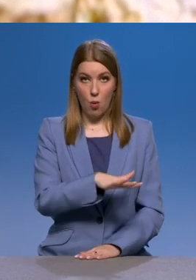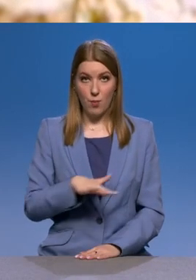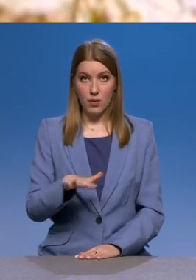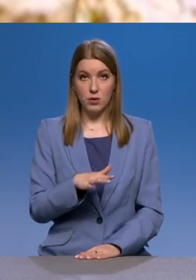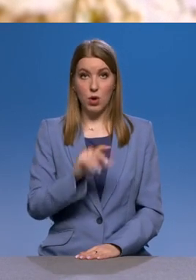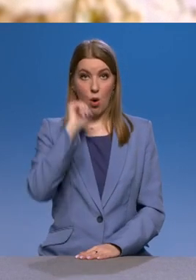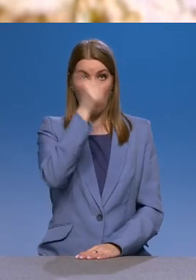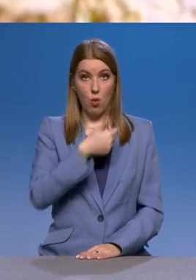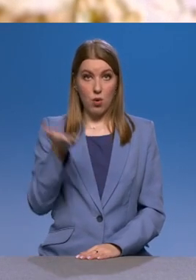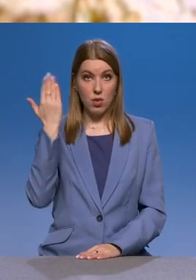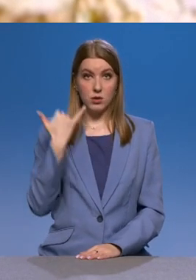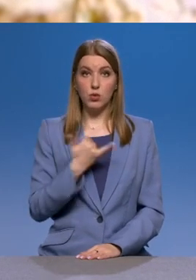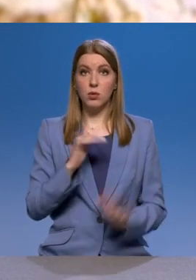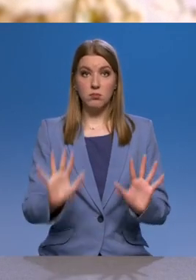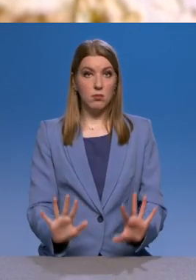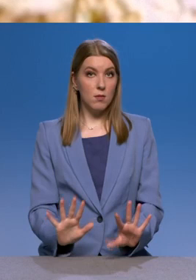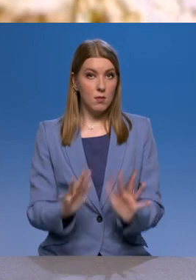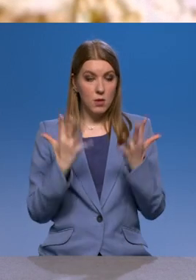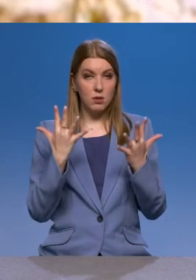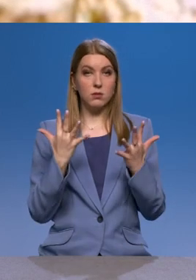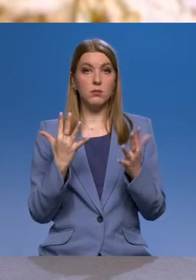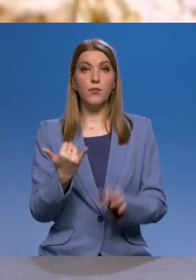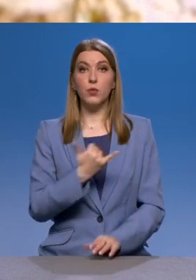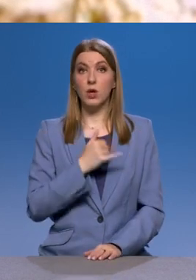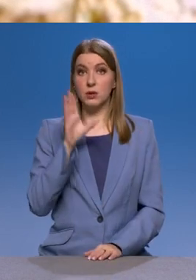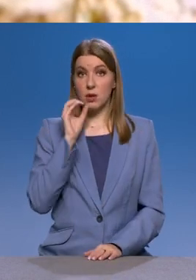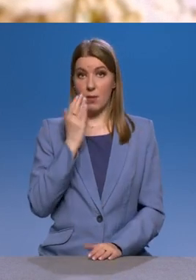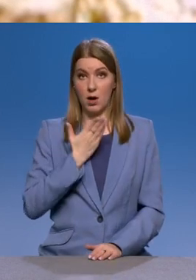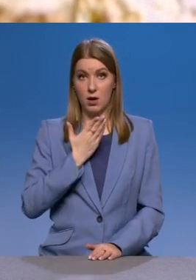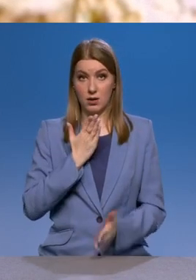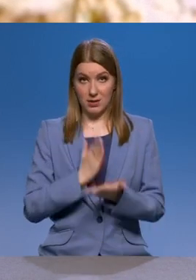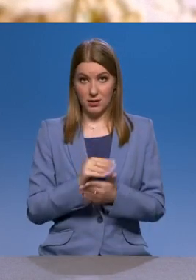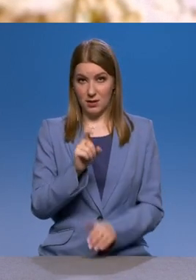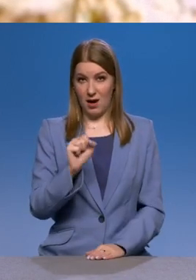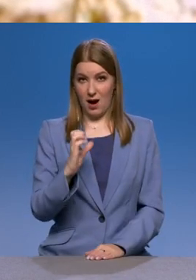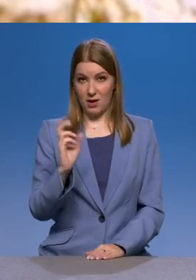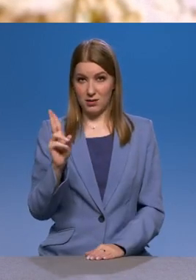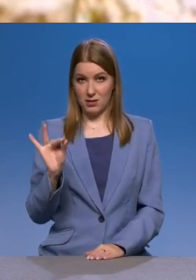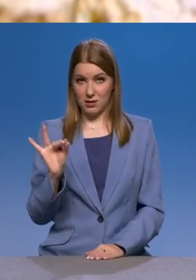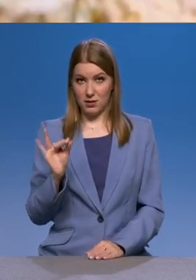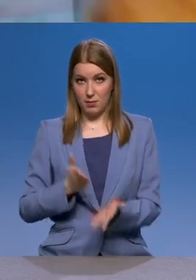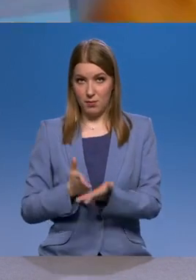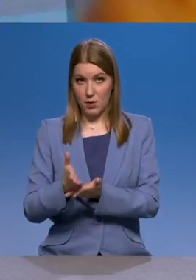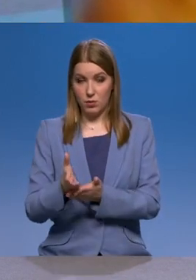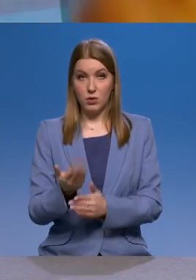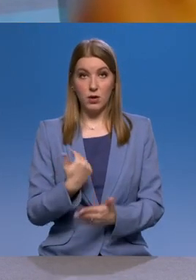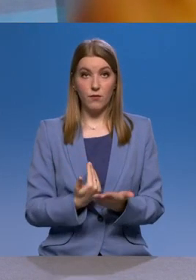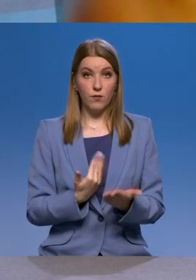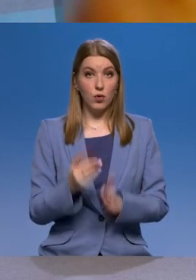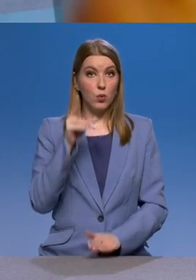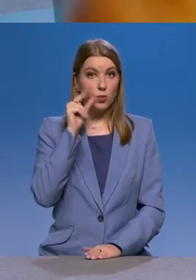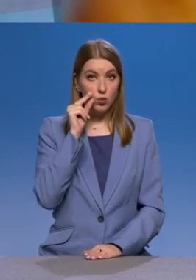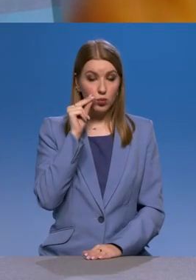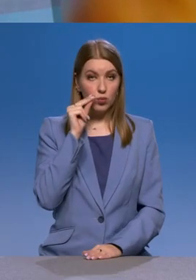Год назад у нас произошел случай, у нас собака есть хаски, и мужчина, гулявший со своей